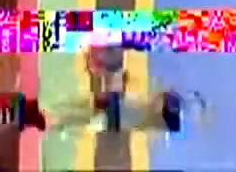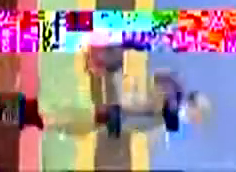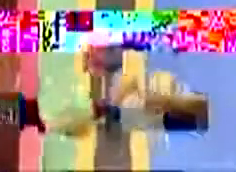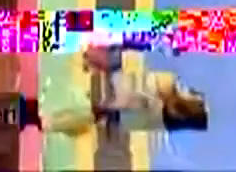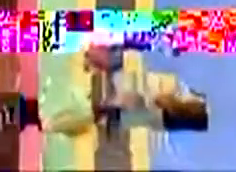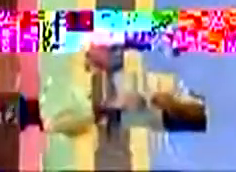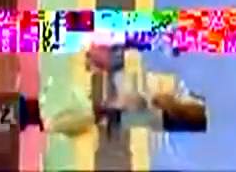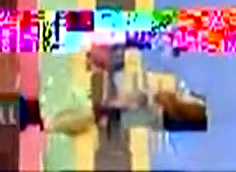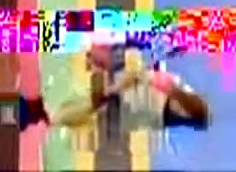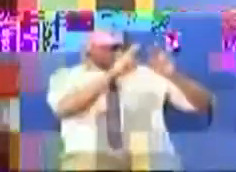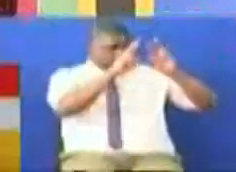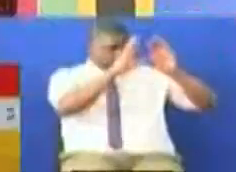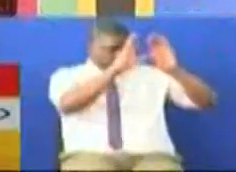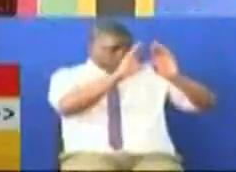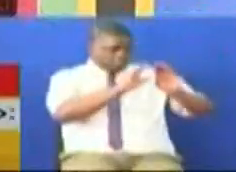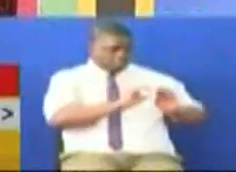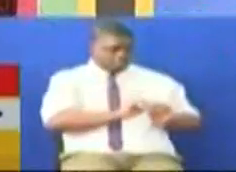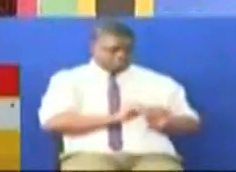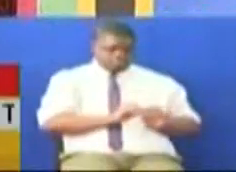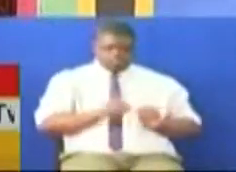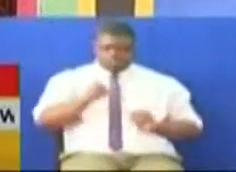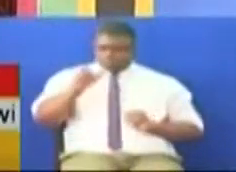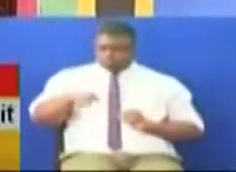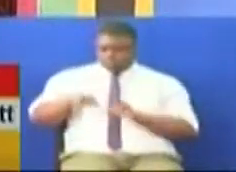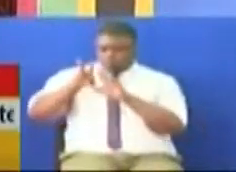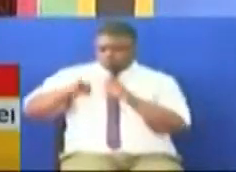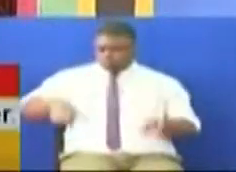mimi na mambo kama manne ambayo nitazungumza siku ya leo.